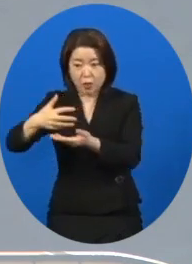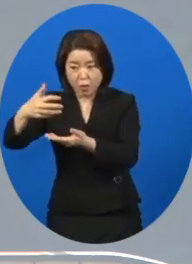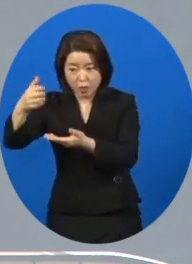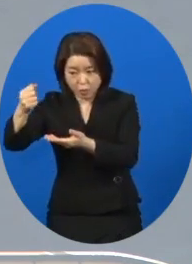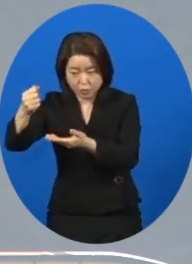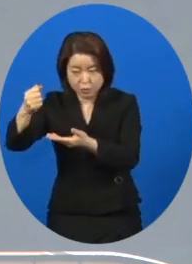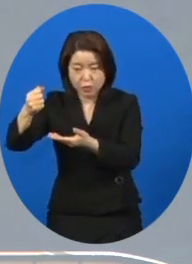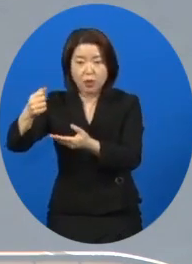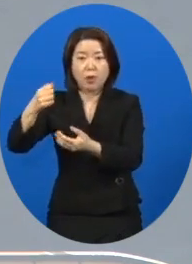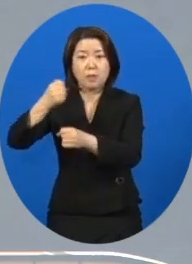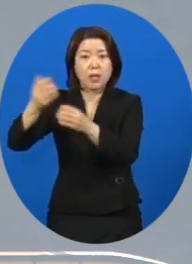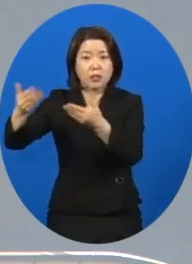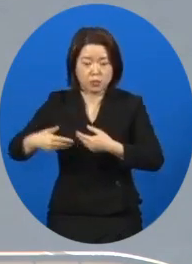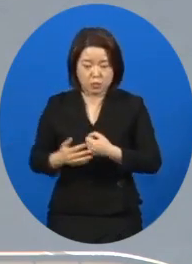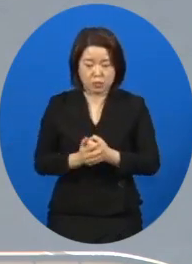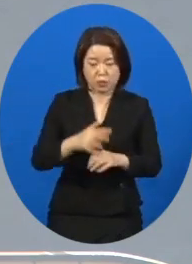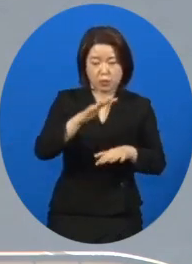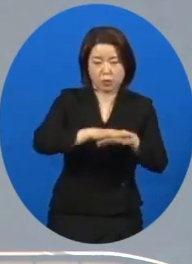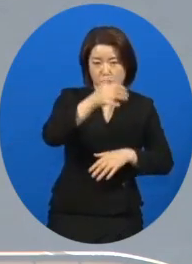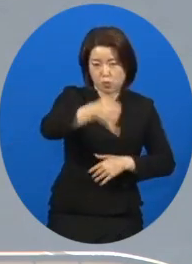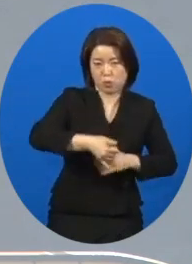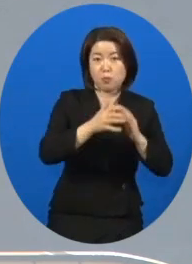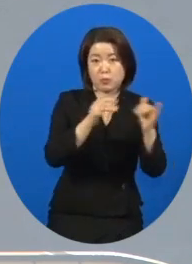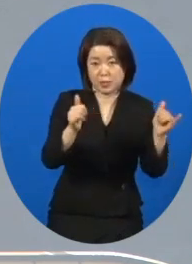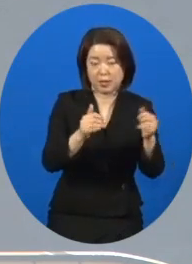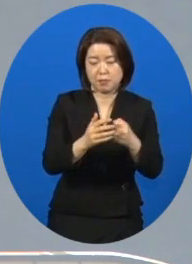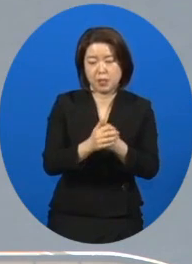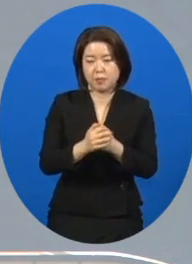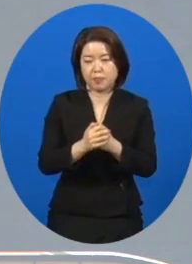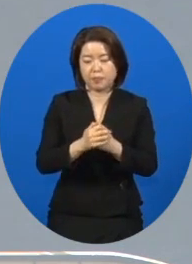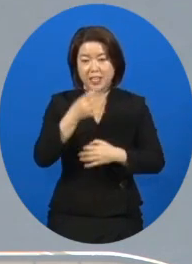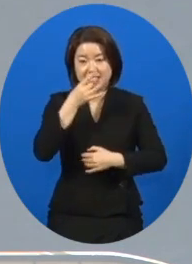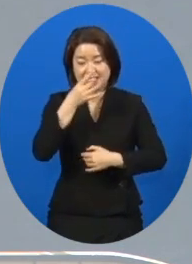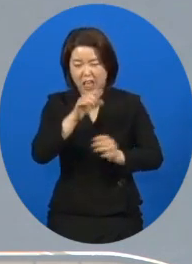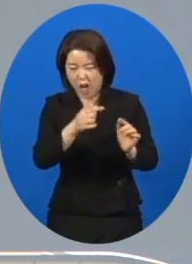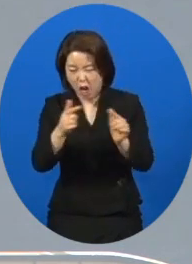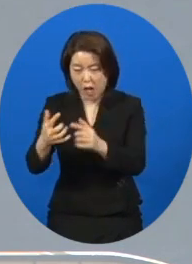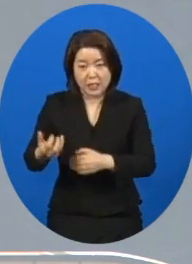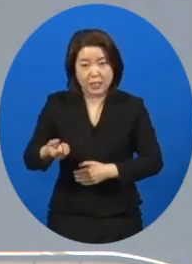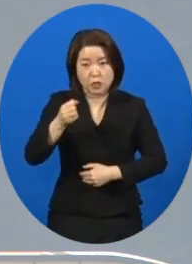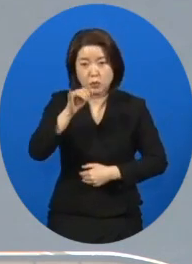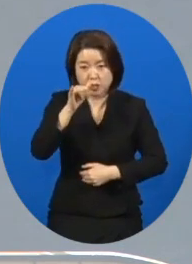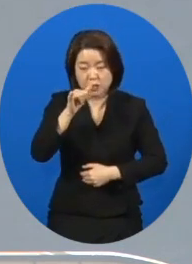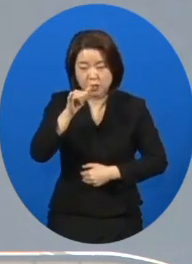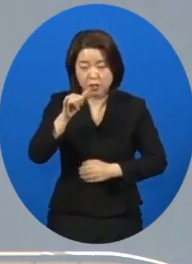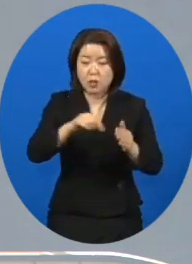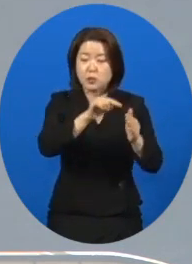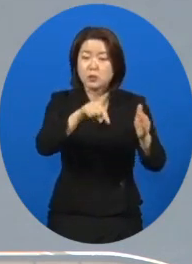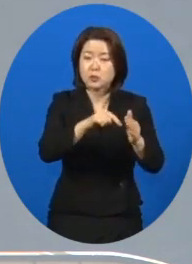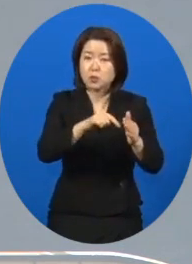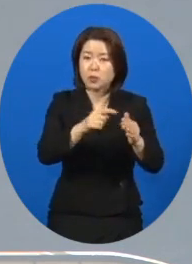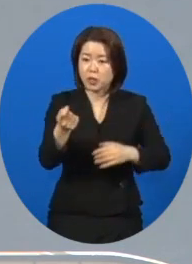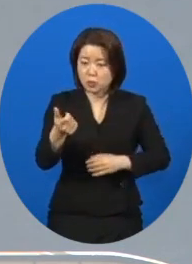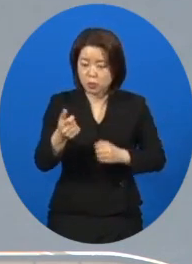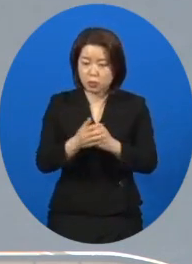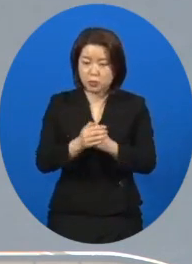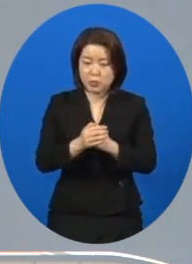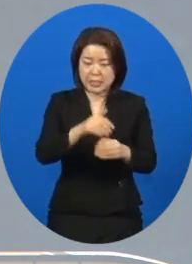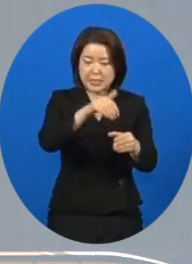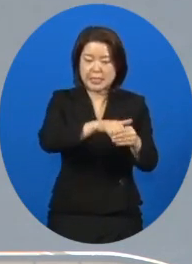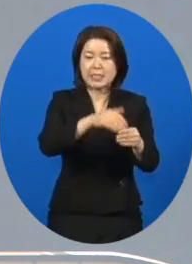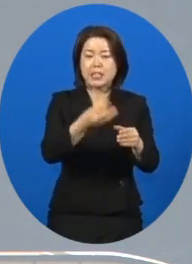겁니다. 농부들이 곡식을 가지고 있지만 그 중에 일부는 종자